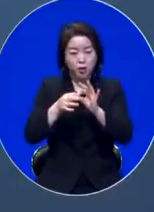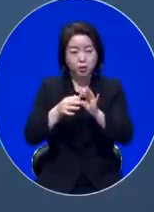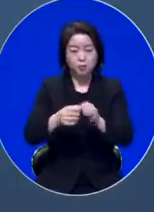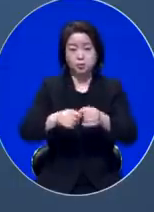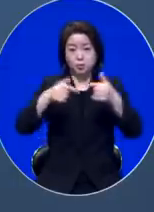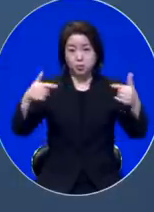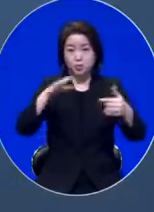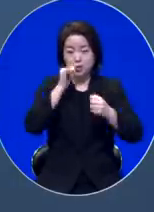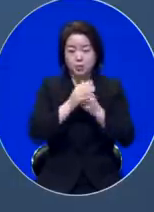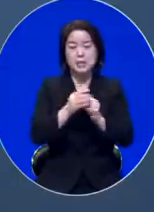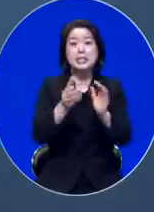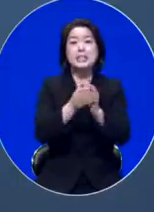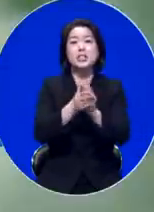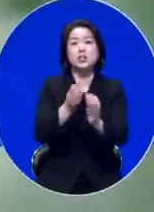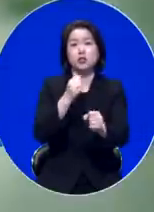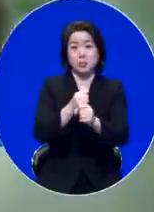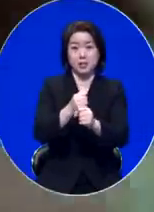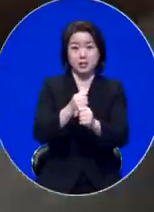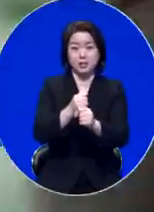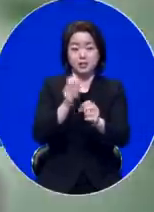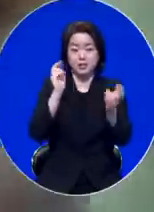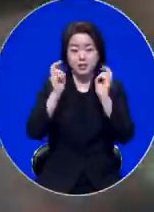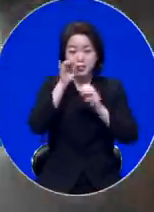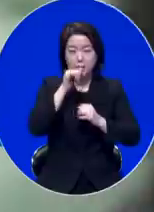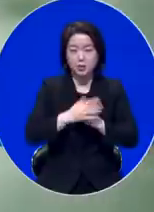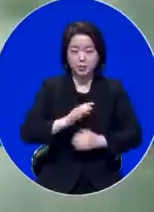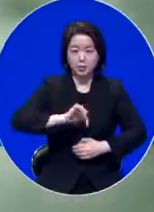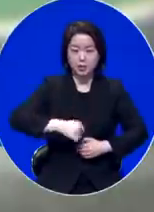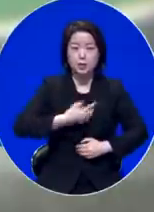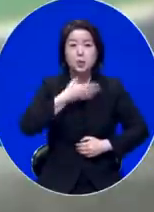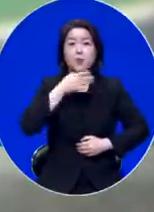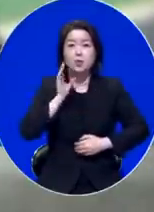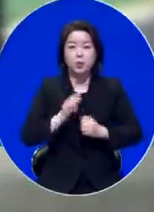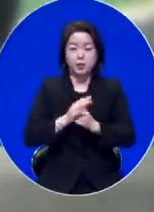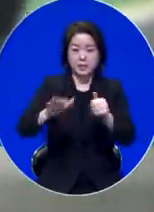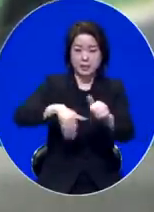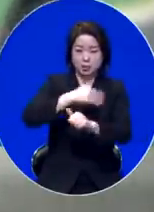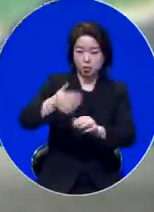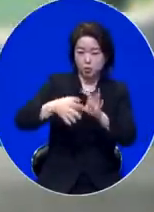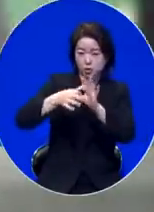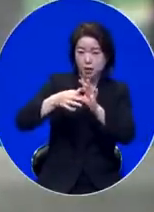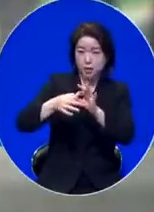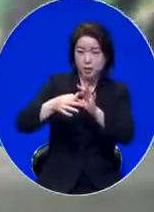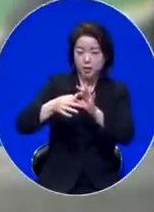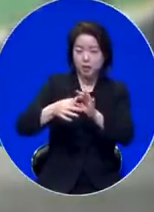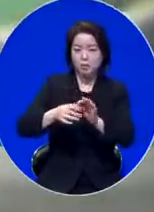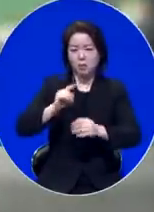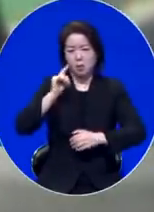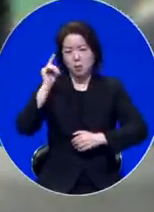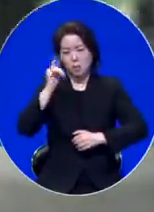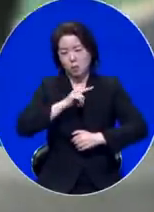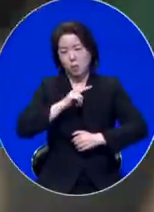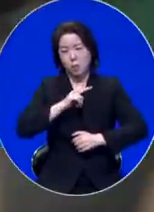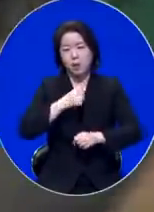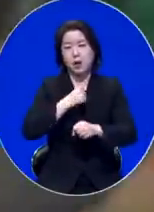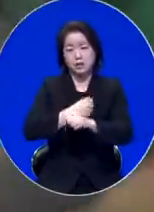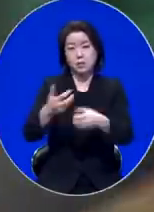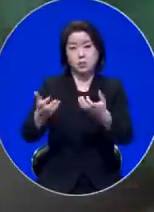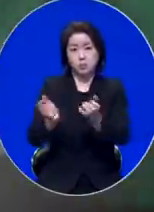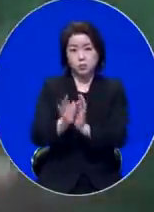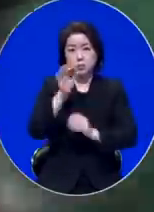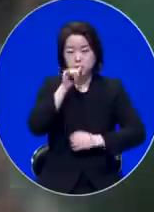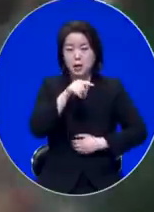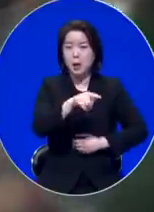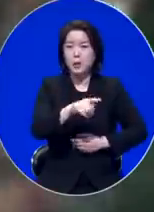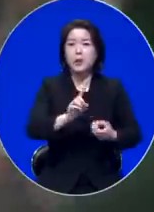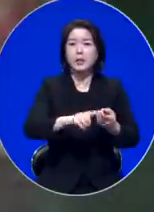사업 이라고 있는데요 누군가 같은 경우 이제 독거노인 들이 이제 주변 관계가 자꾸 이제 아파트는 전 측면이 있습니다 계속